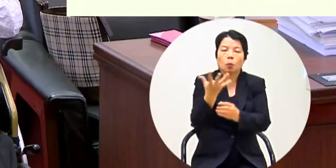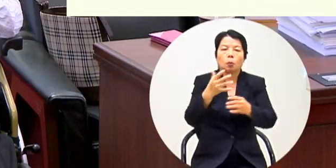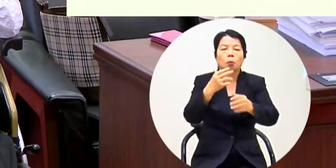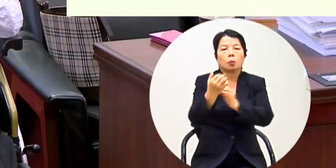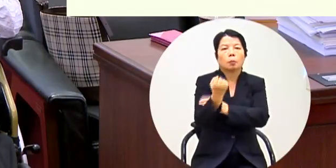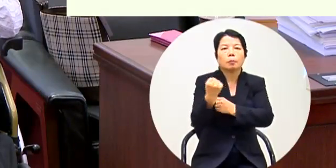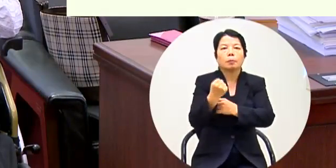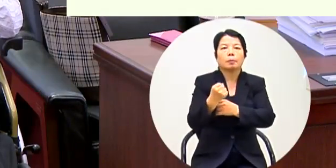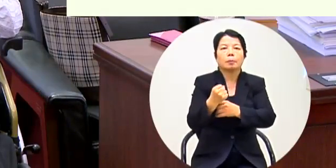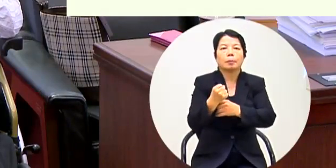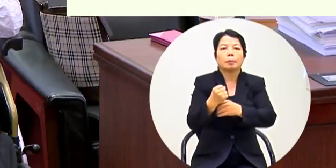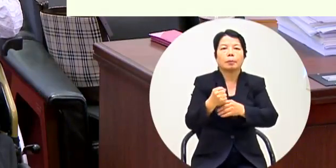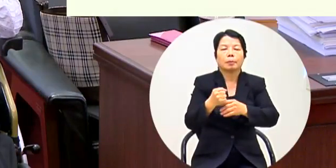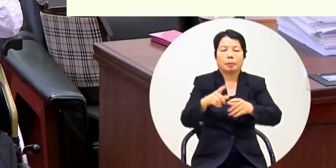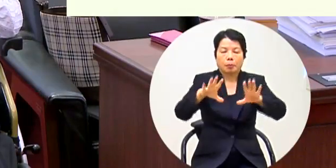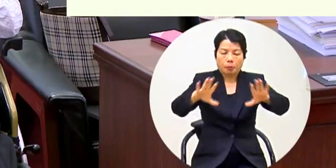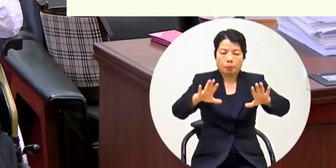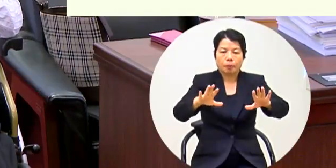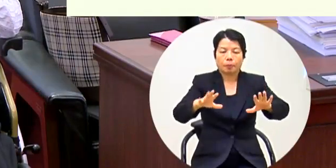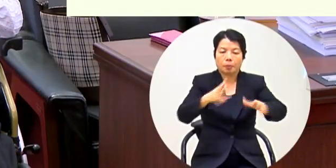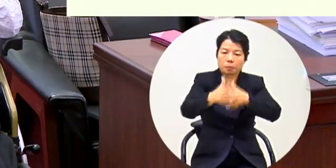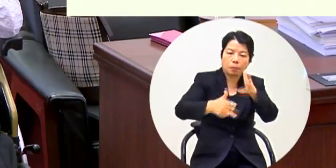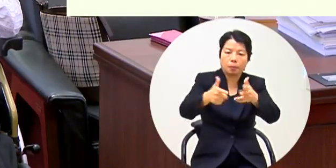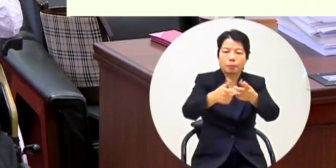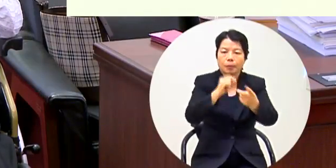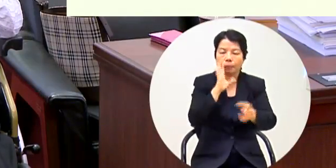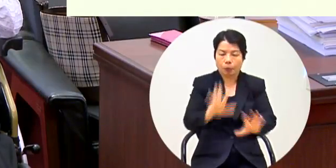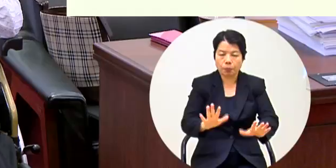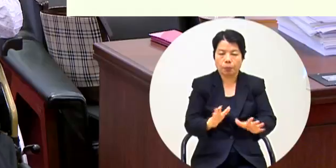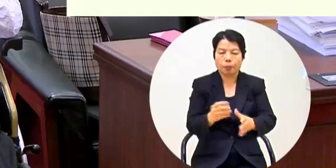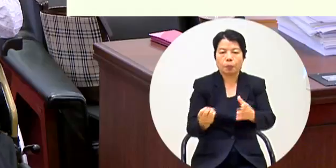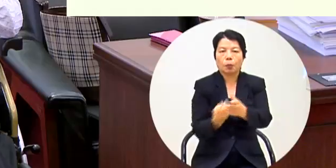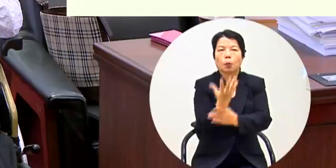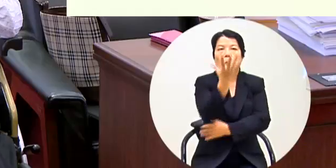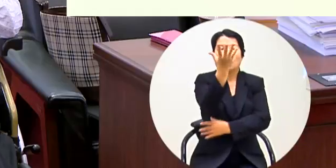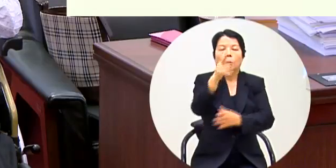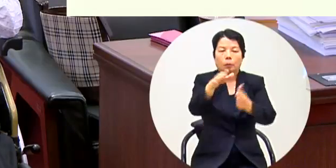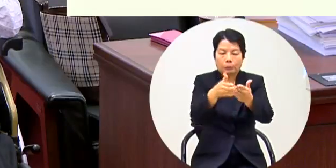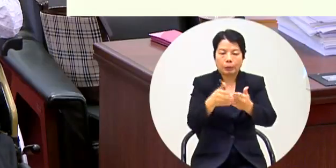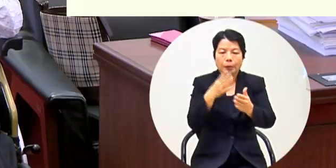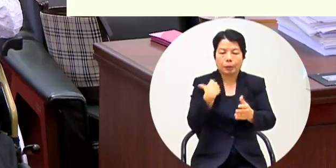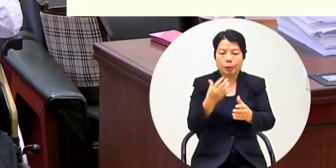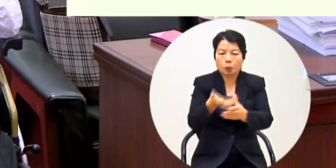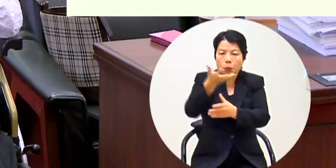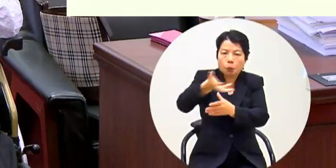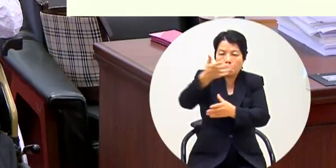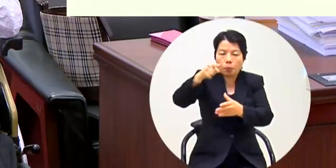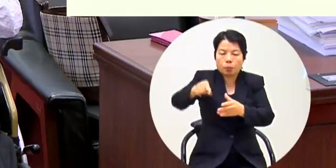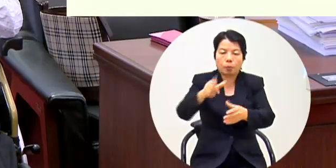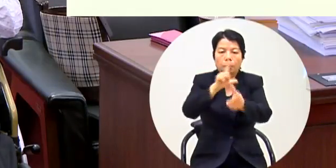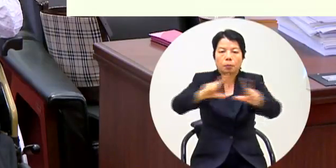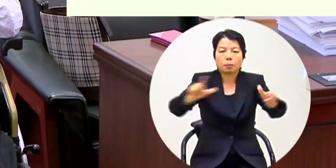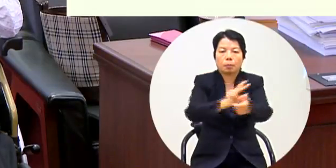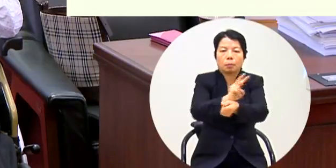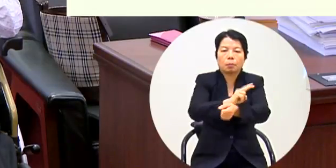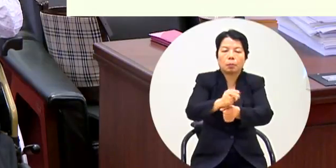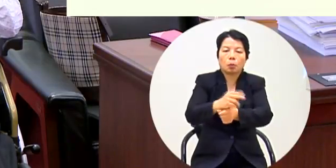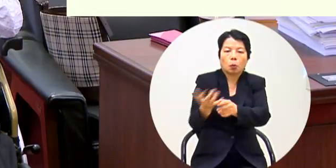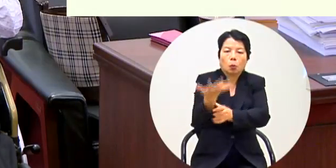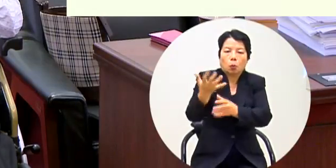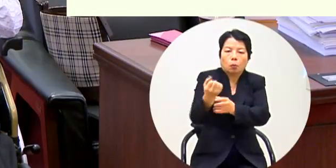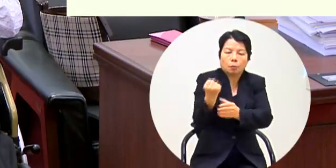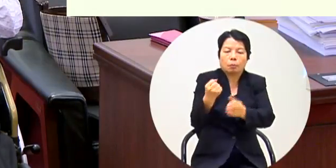CO2 呢做固碳技术来养蓝藻。那这个在大林火力发电厂大概做了10年，当然